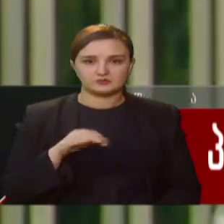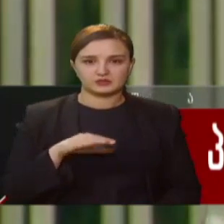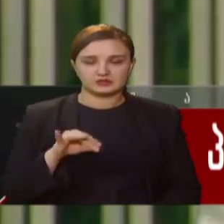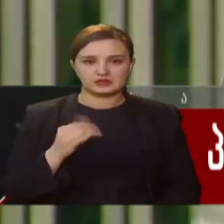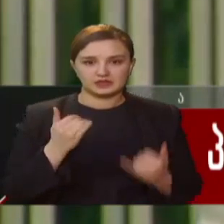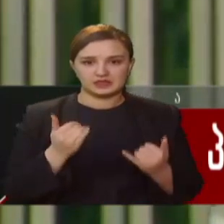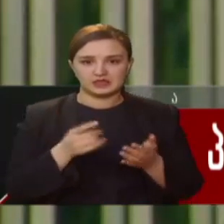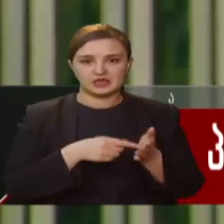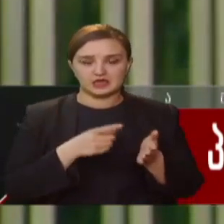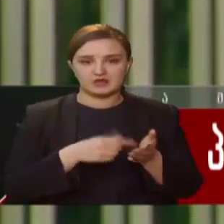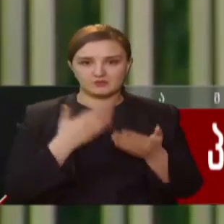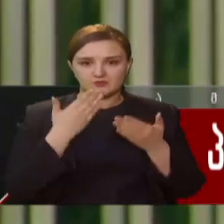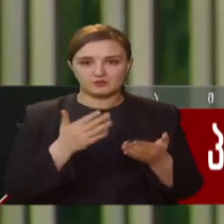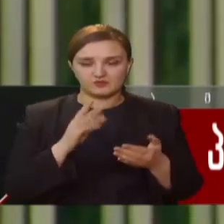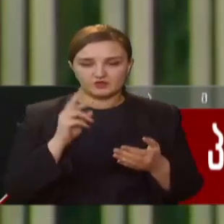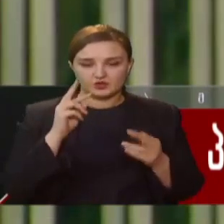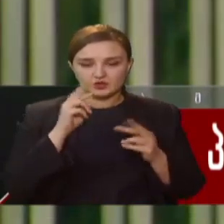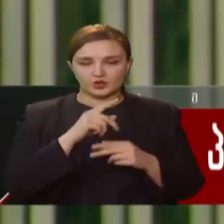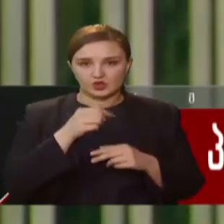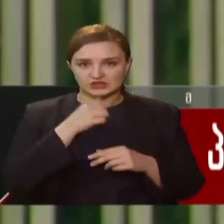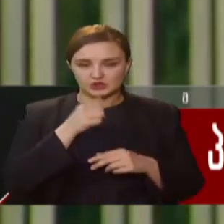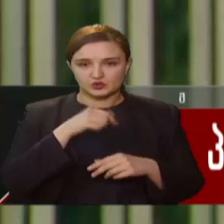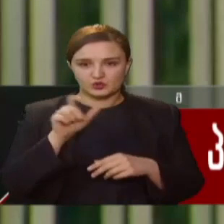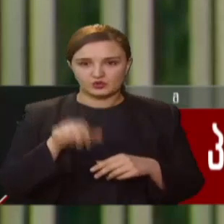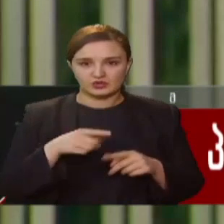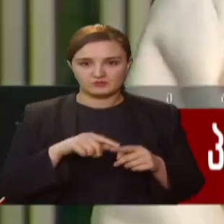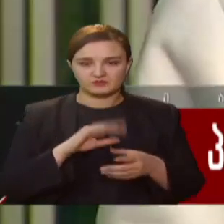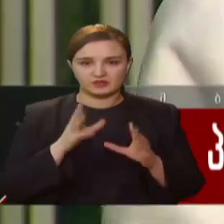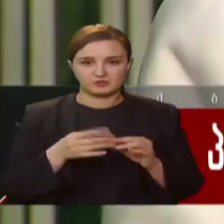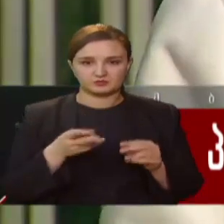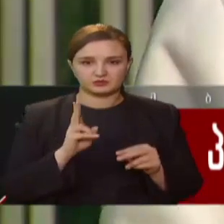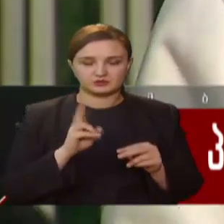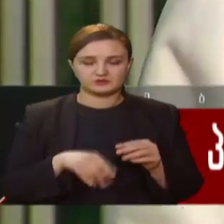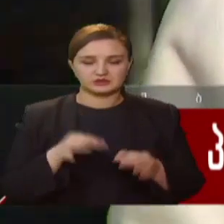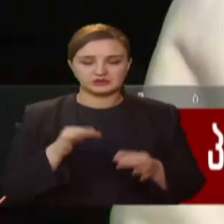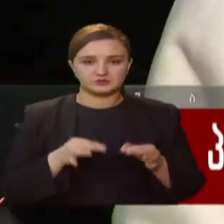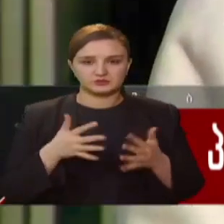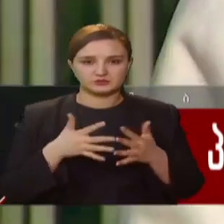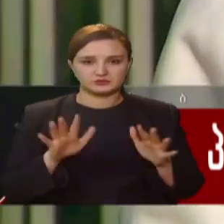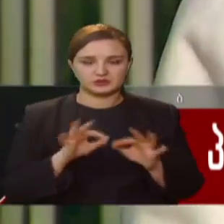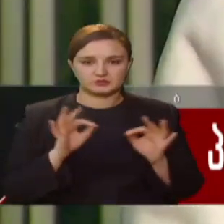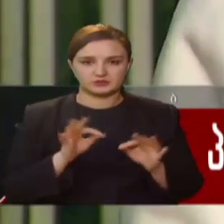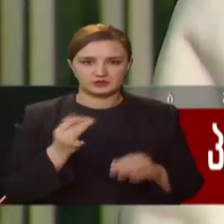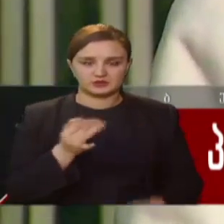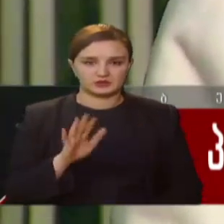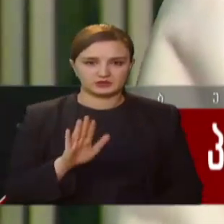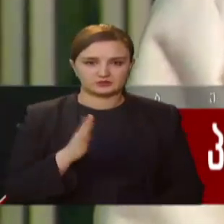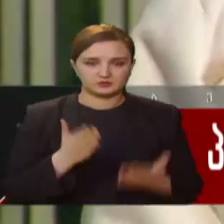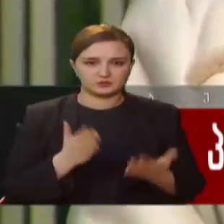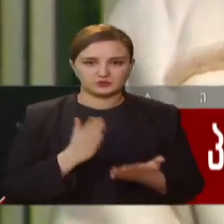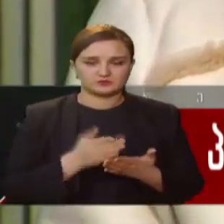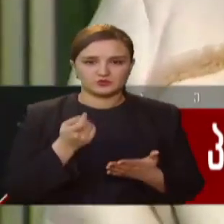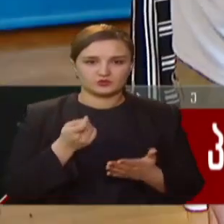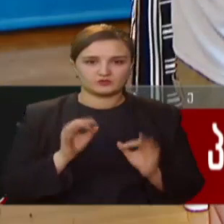ეხა გამოიკითხება ეს ტოქსიკოლოგი, მე რომ მკითხო, ამით უნდა ყველაფერი დამთავრდეს. არც სასამართლოს მეტი არაფერი არ უნდა აინტერესებდეს, თუ არის